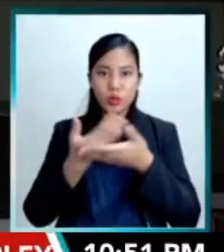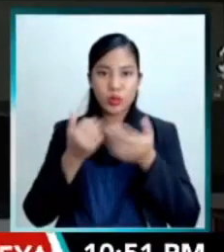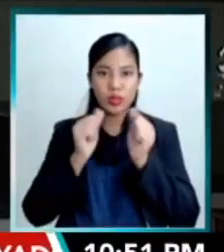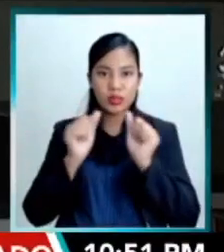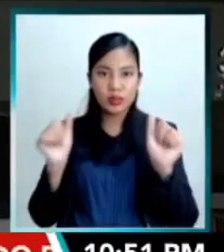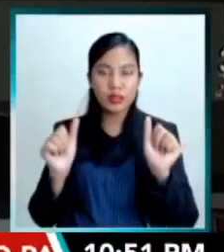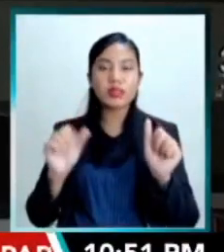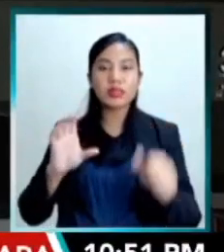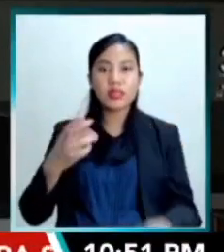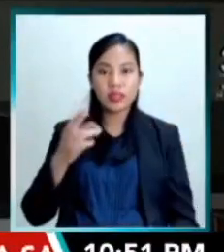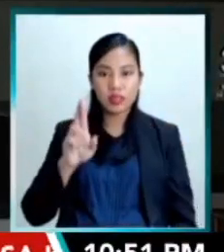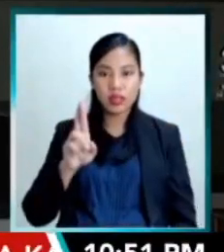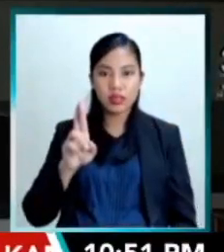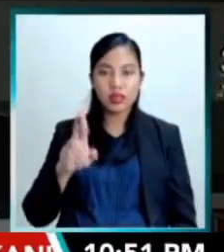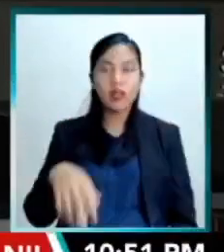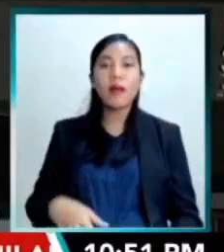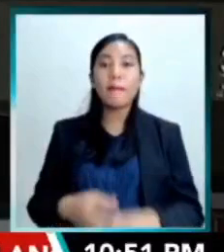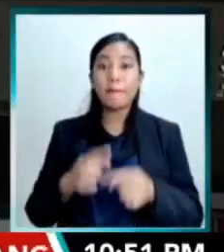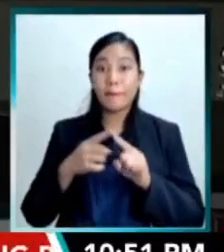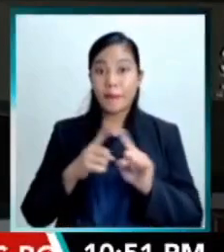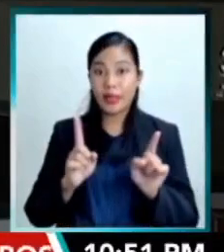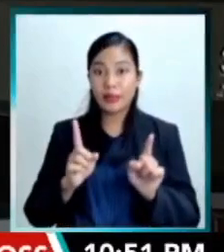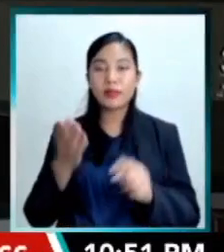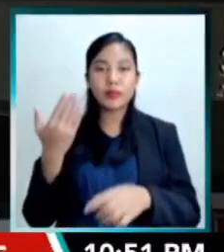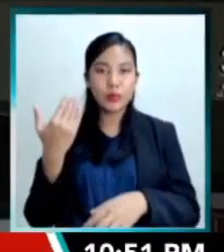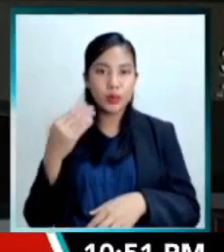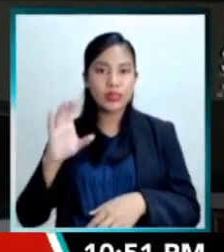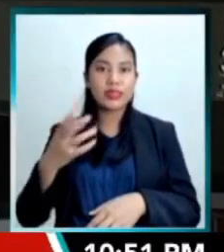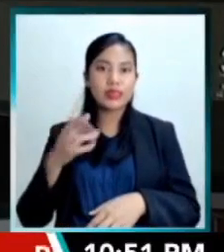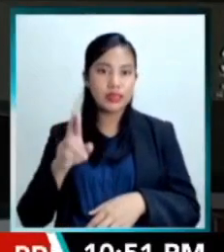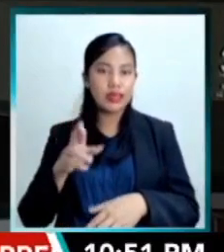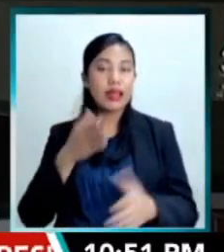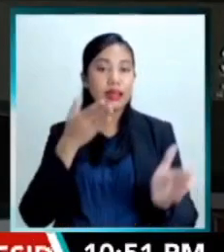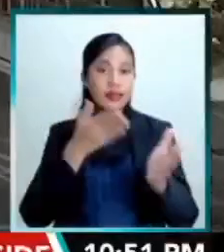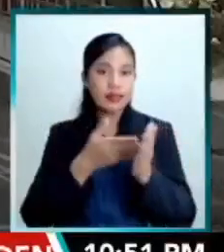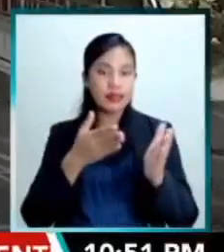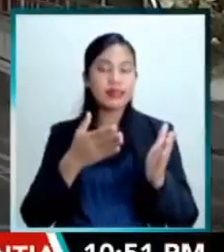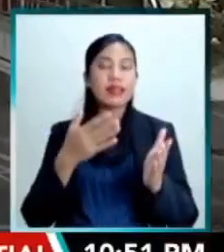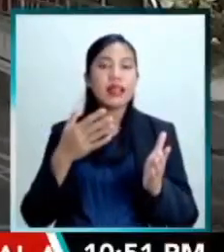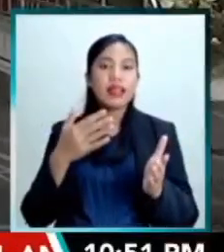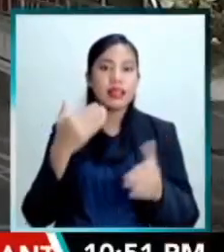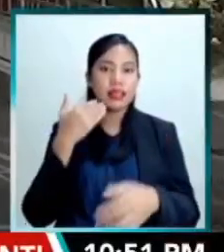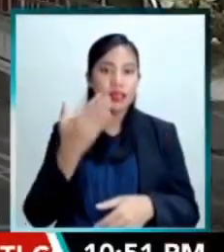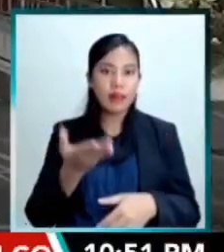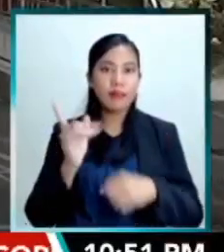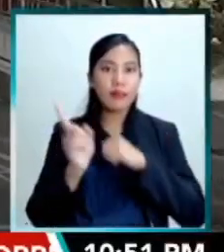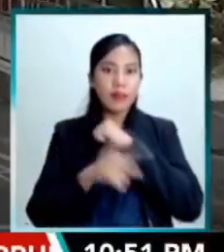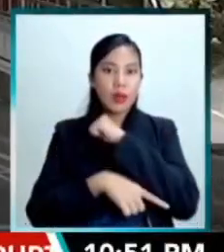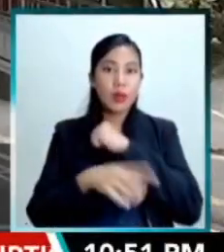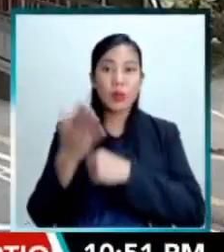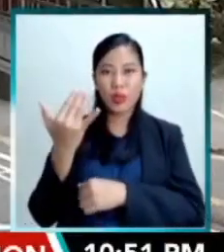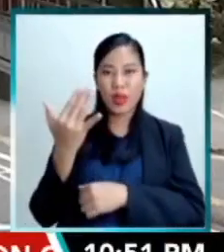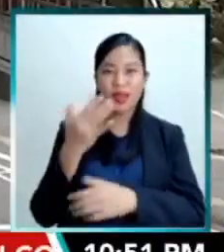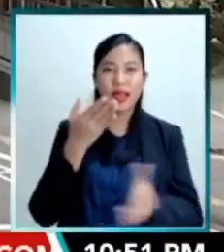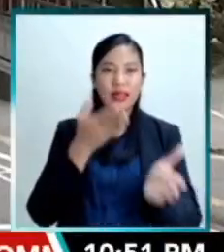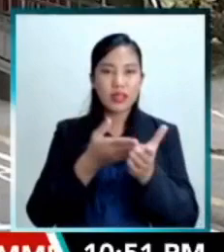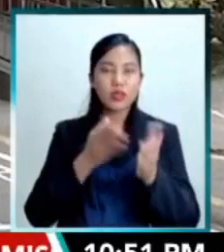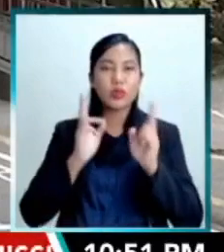Rights. Pero dati na silang tutol sa death penalty dahil nilalabag daw nito ang dignidad at karapatang pantao.